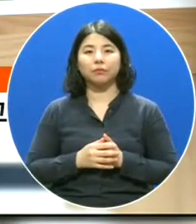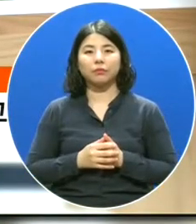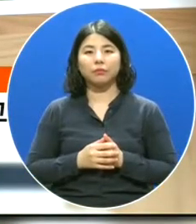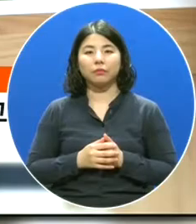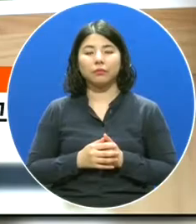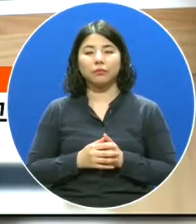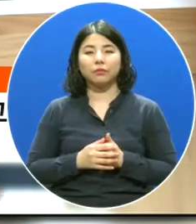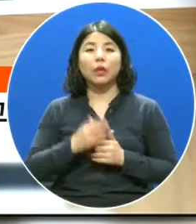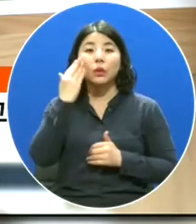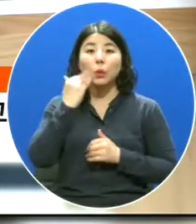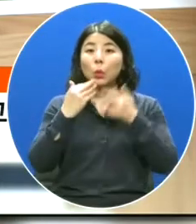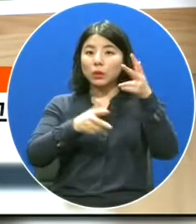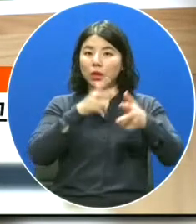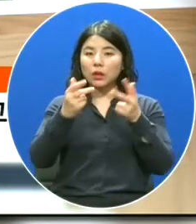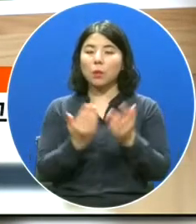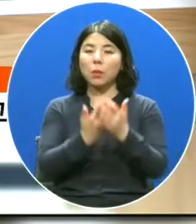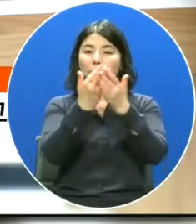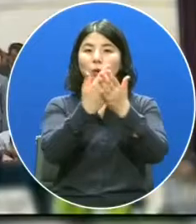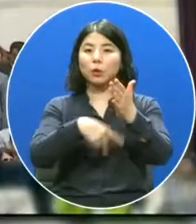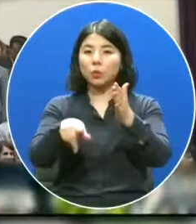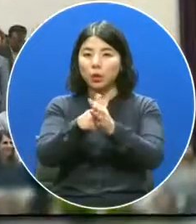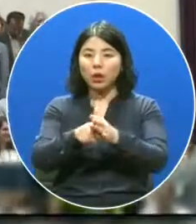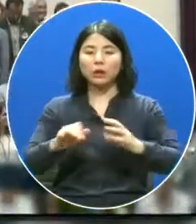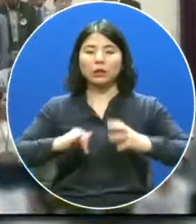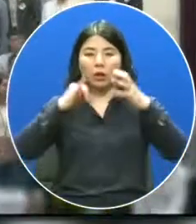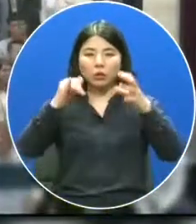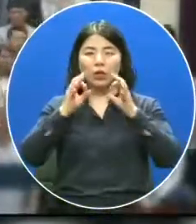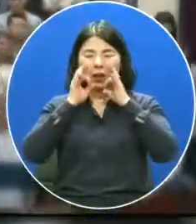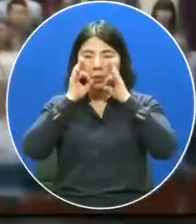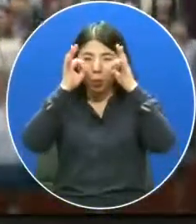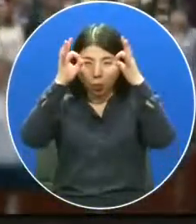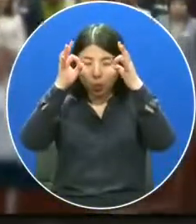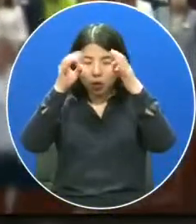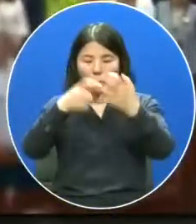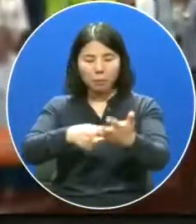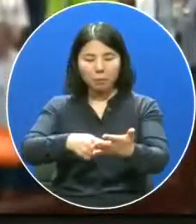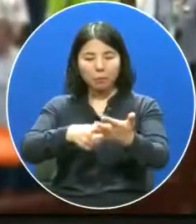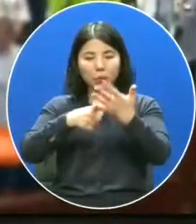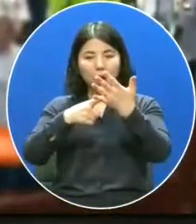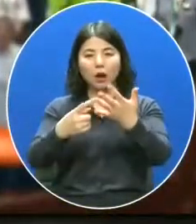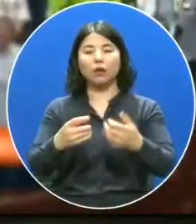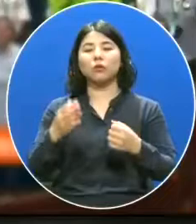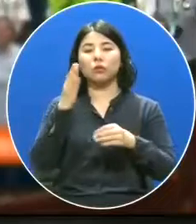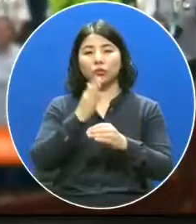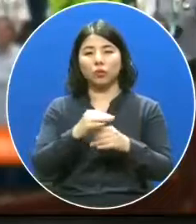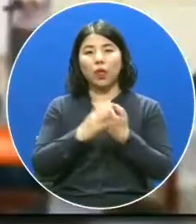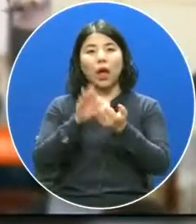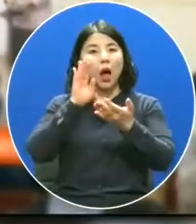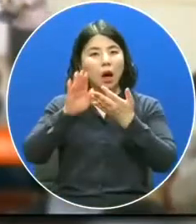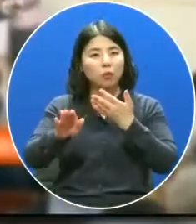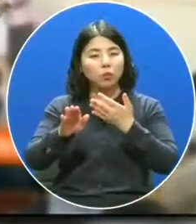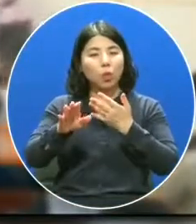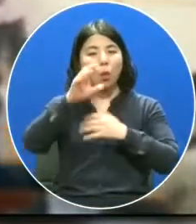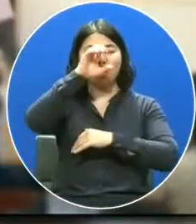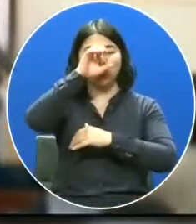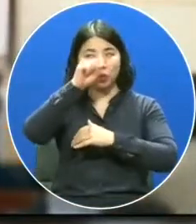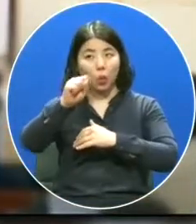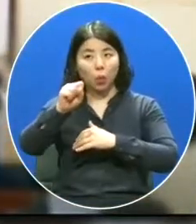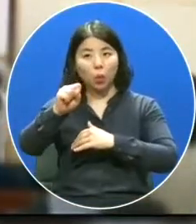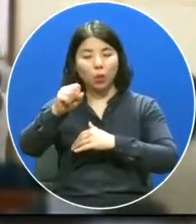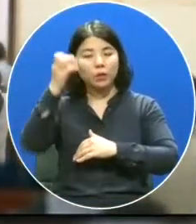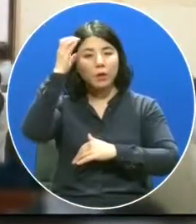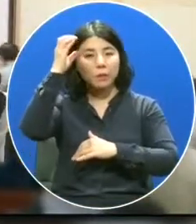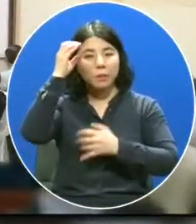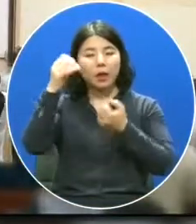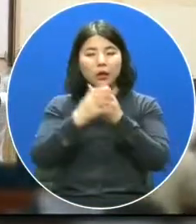없는데요. 녹색 산업 활성화를 위한 전 세계의 노력이 가시화되고 있는 가운데 앞으로는 낙관적인